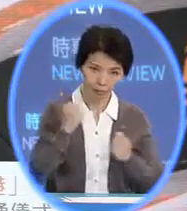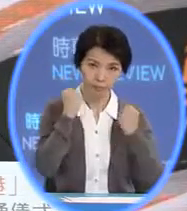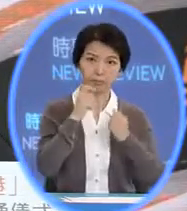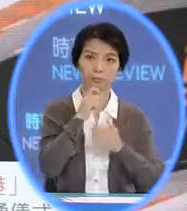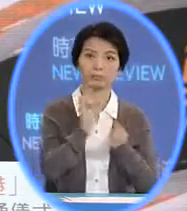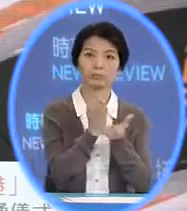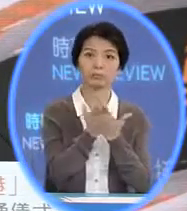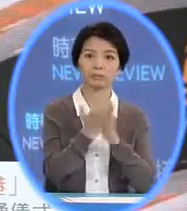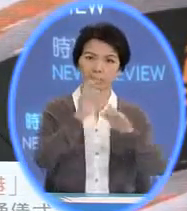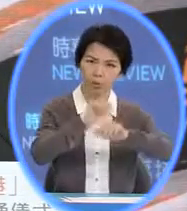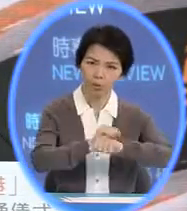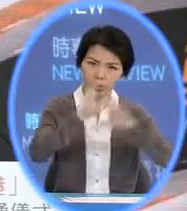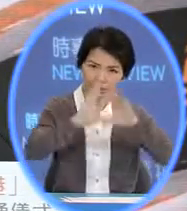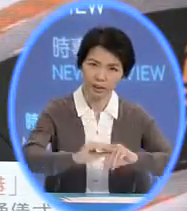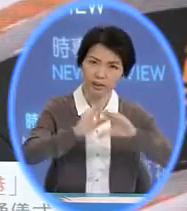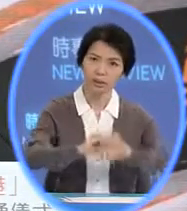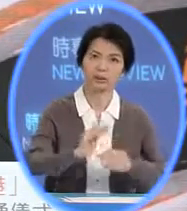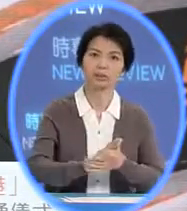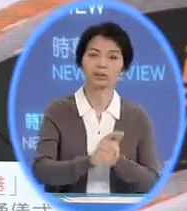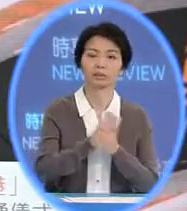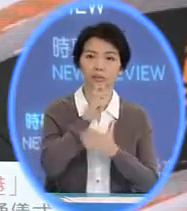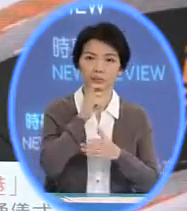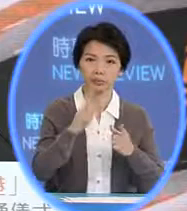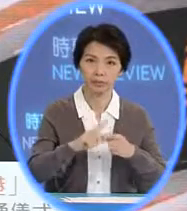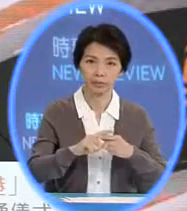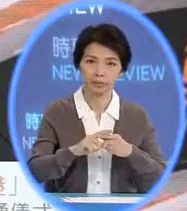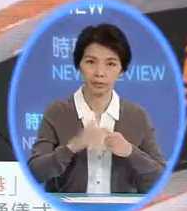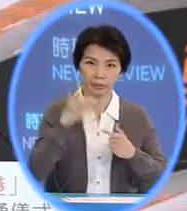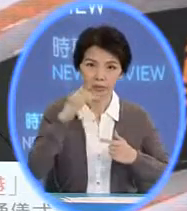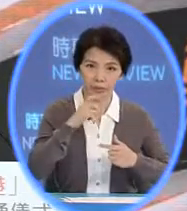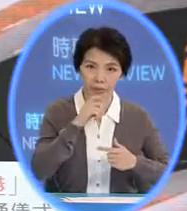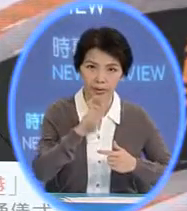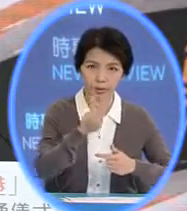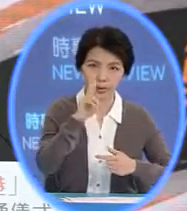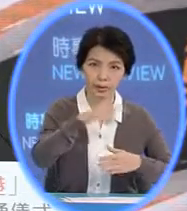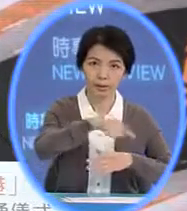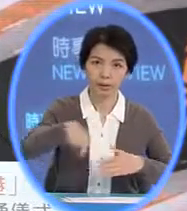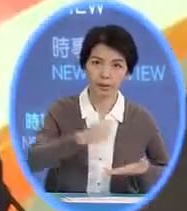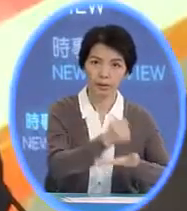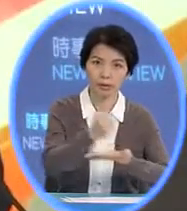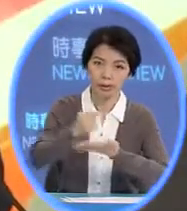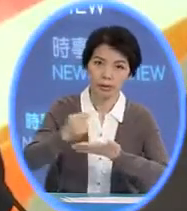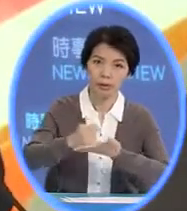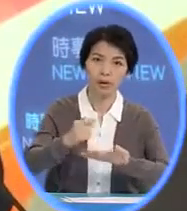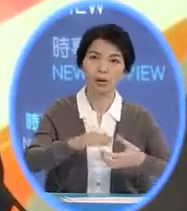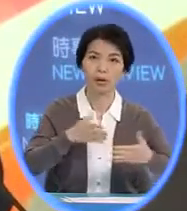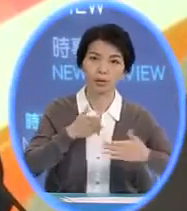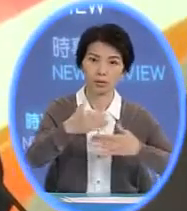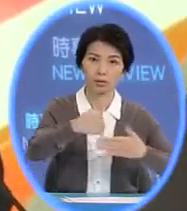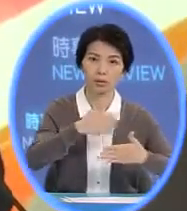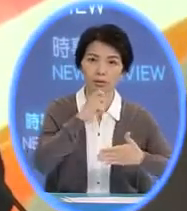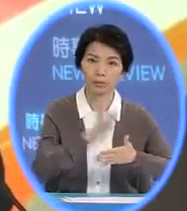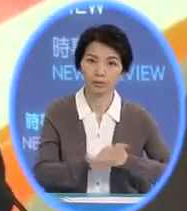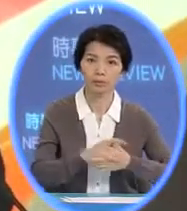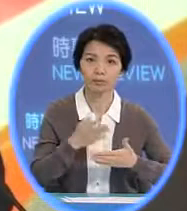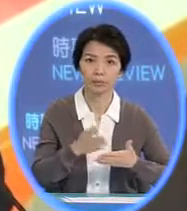的困难和挑战，并创新实施一地两检的通关模式。广深港高铁香